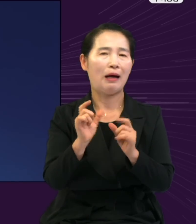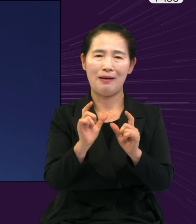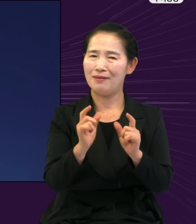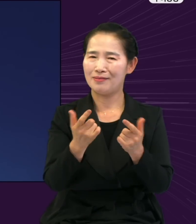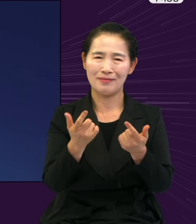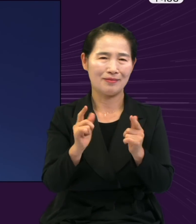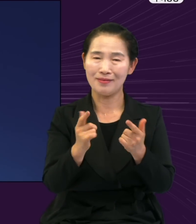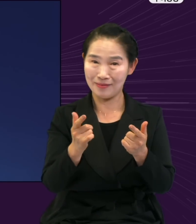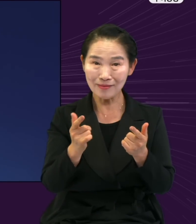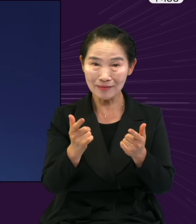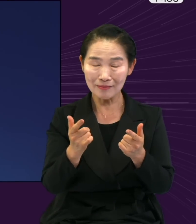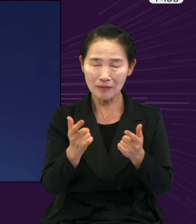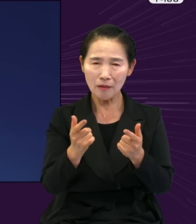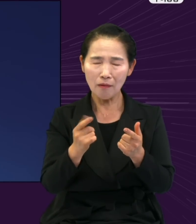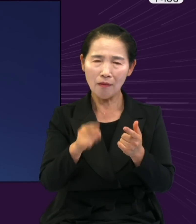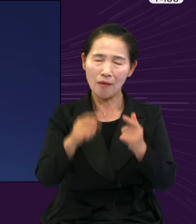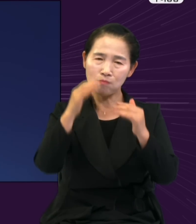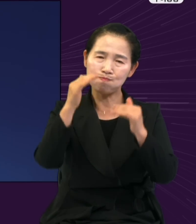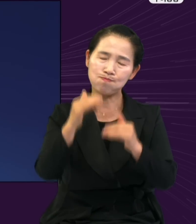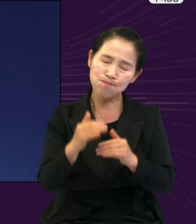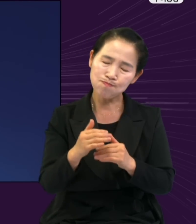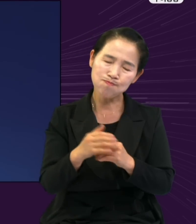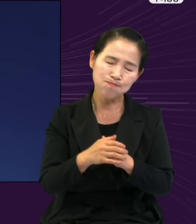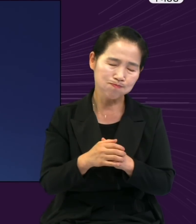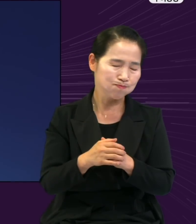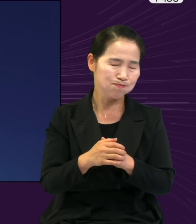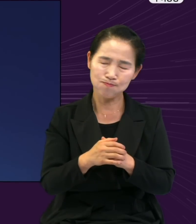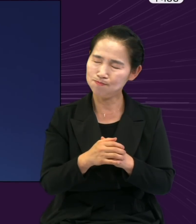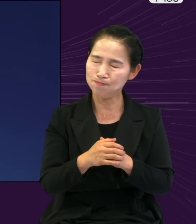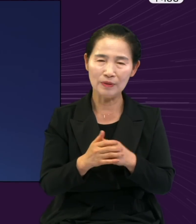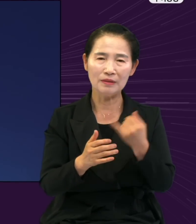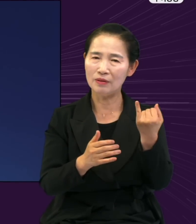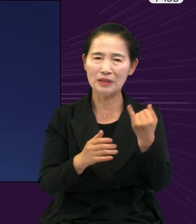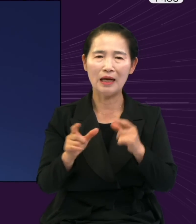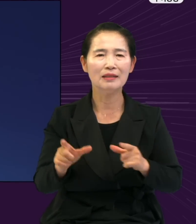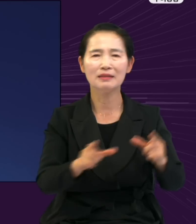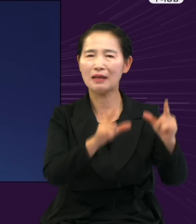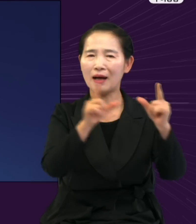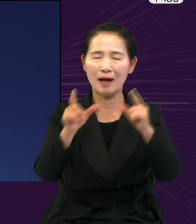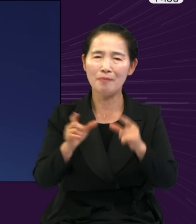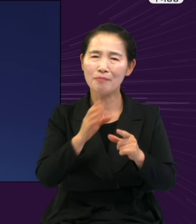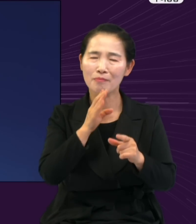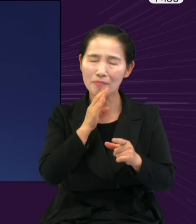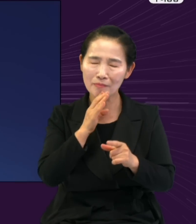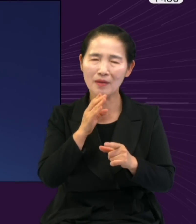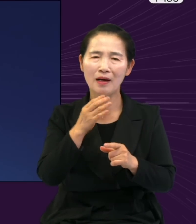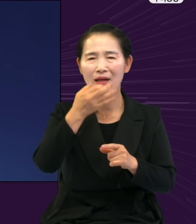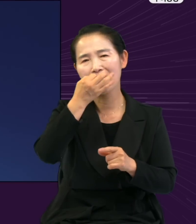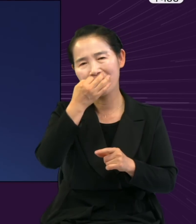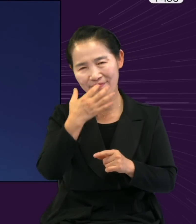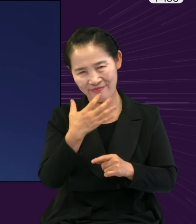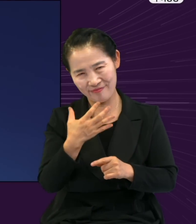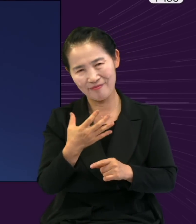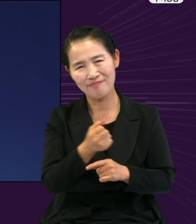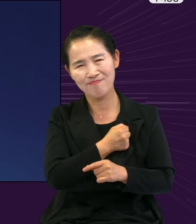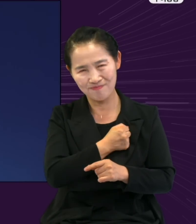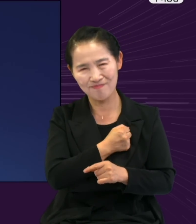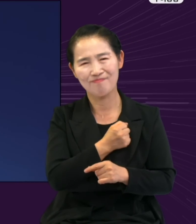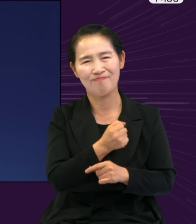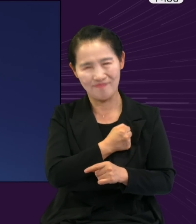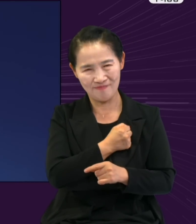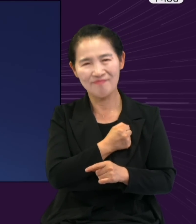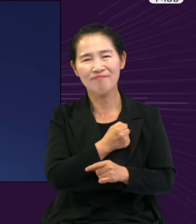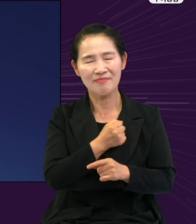그 말씀만 들어도 그녀가 얼마나 모진 삶을 살았는지, 그리고 얼마나 어렵고 힘든 생활을 했었는지 미루어 짐작할 수